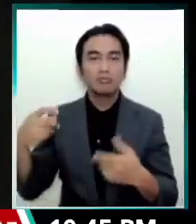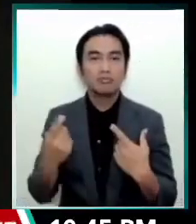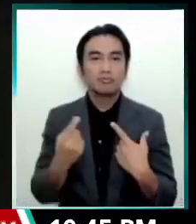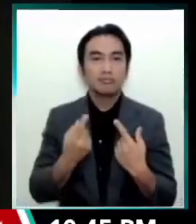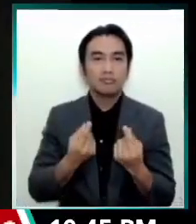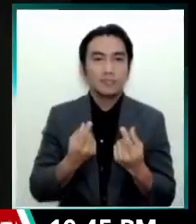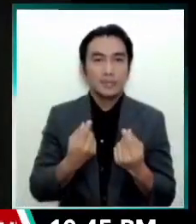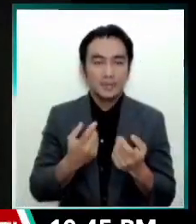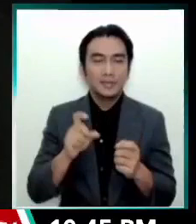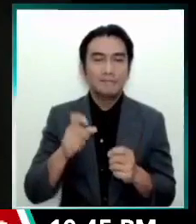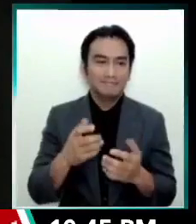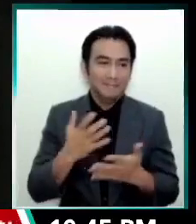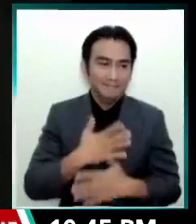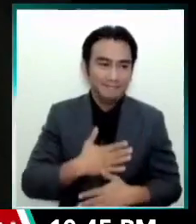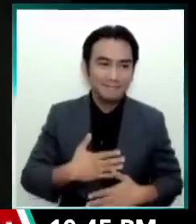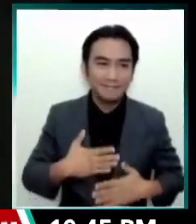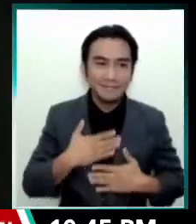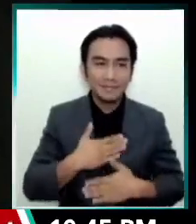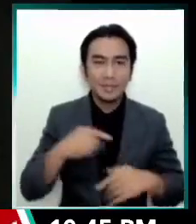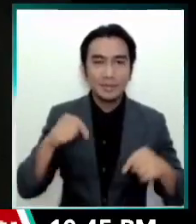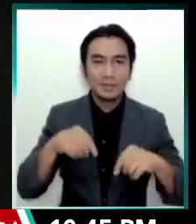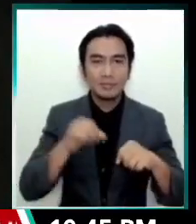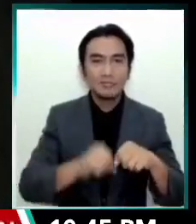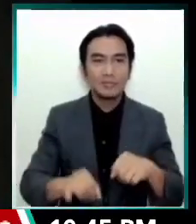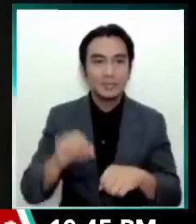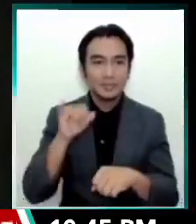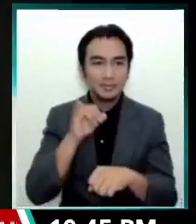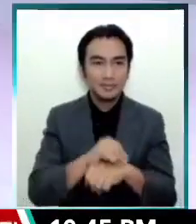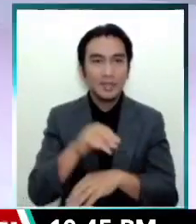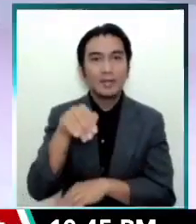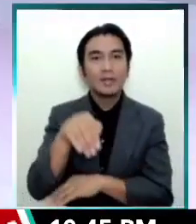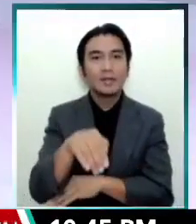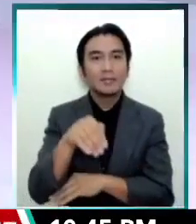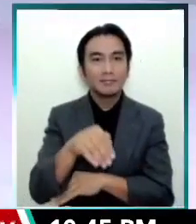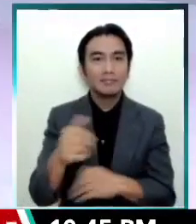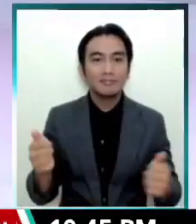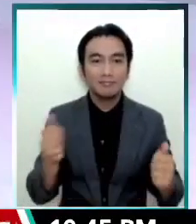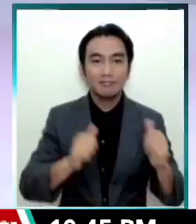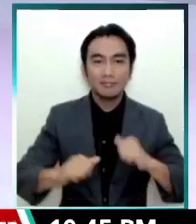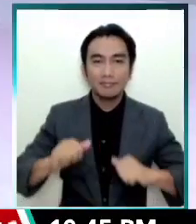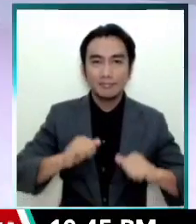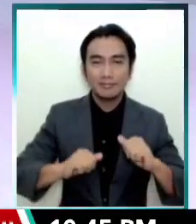ang nightlife dito sa isla ng Boracay. Maki? Maraming salamat, John Sala.